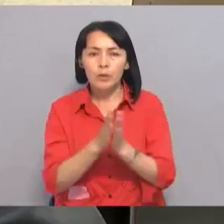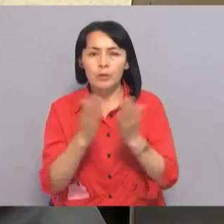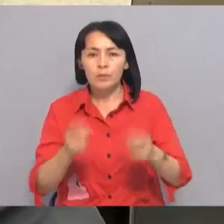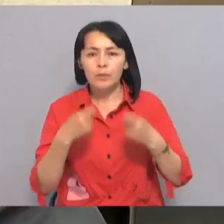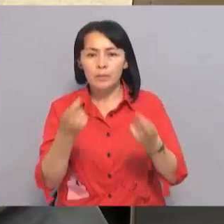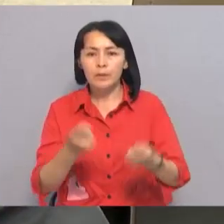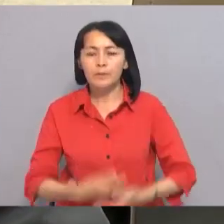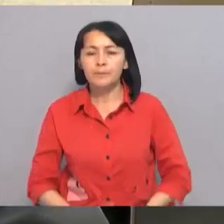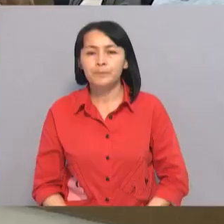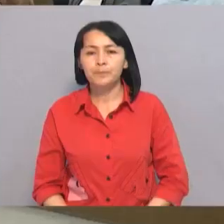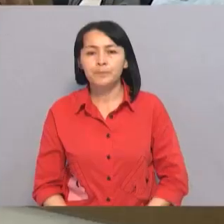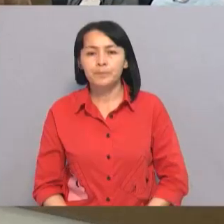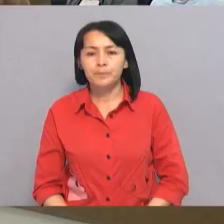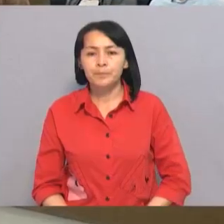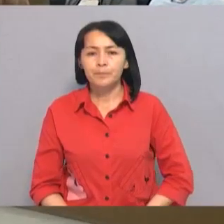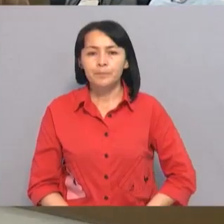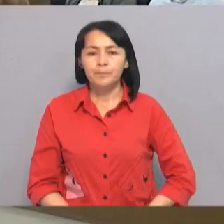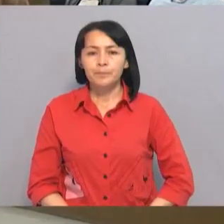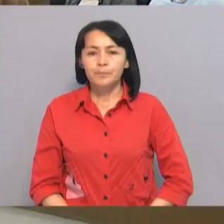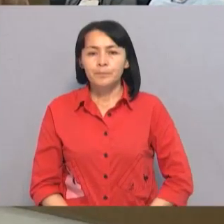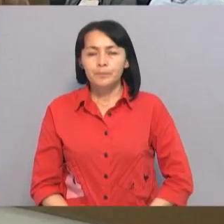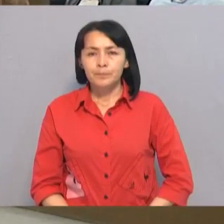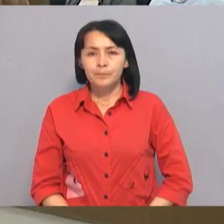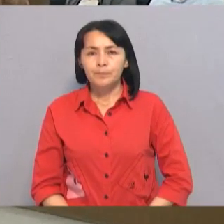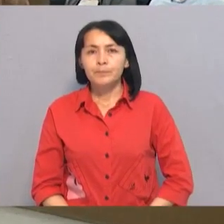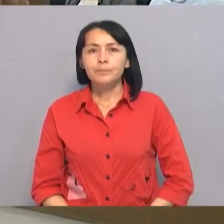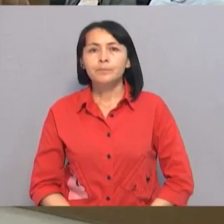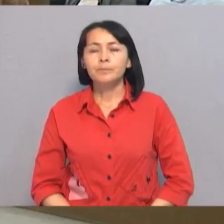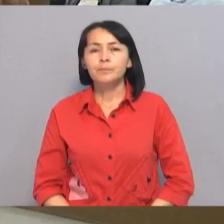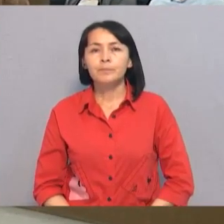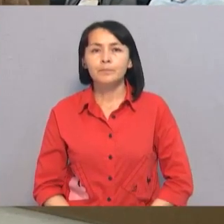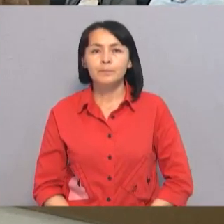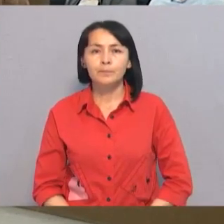табыстайды. Түркістан қаласынан Кенжехан Дүйсенбірұлы, Рустем Алмаз, Данайбекұлы, жаңалықтар.